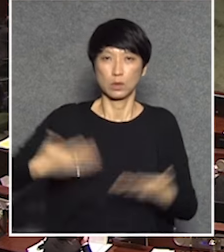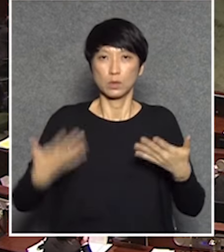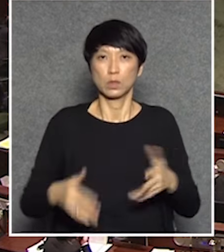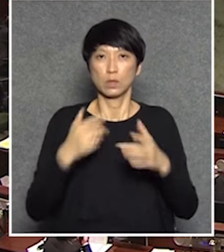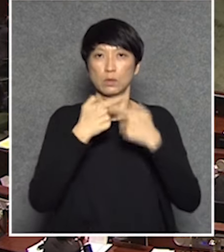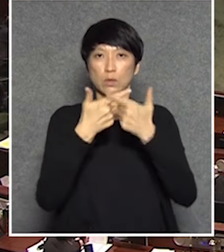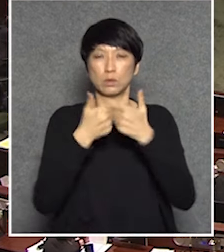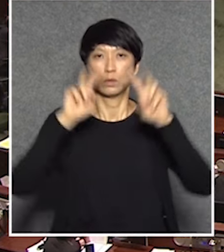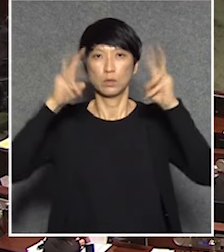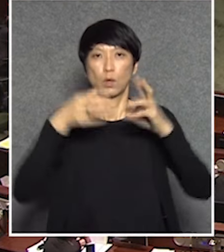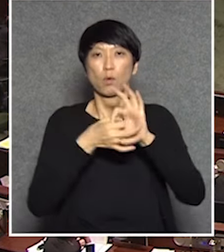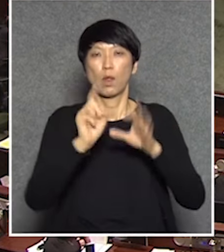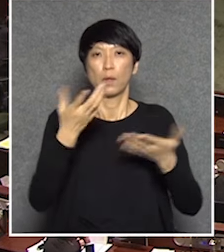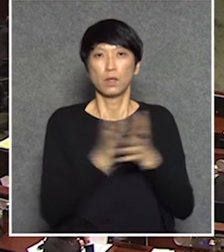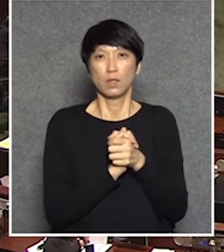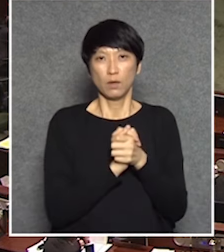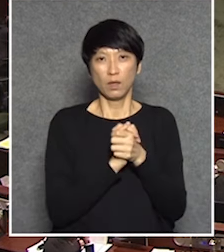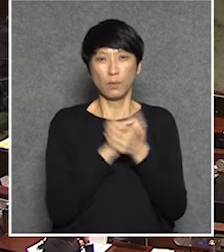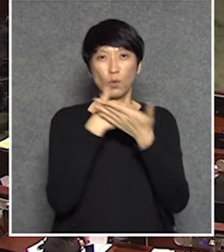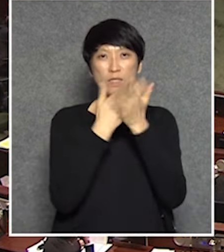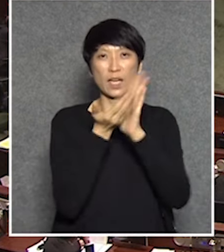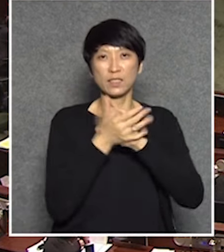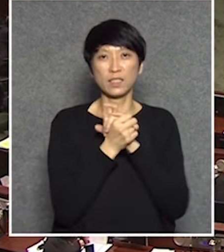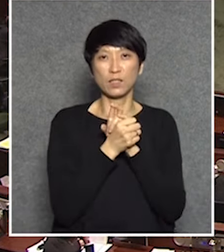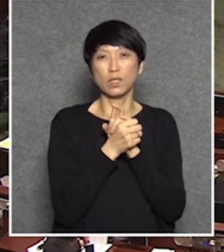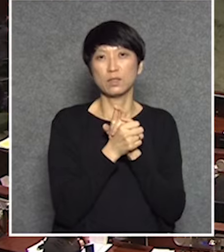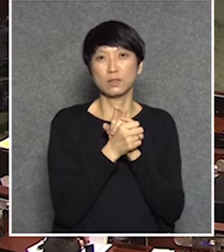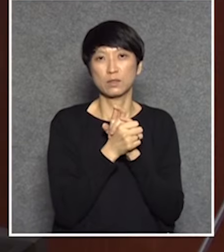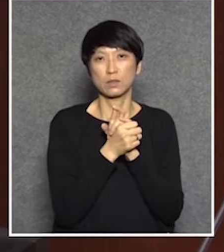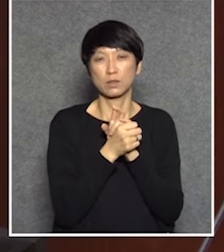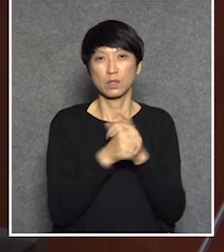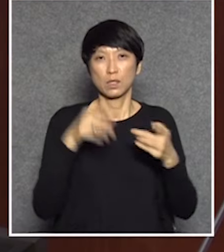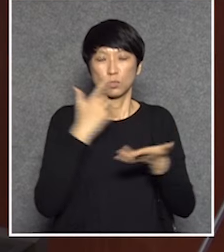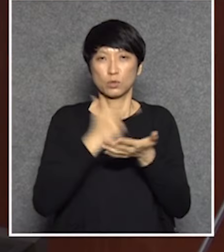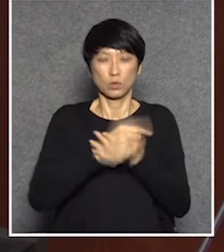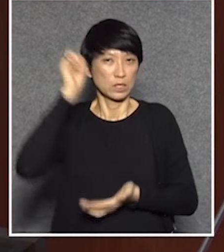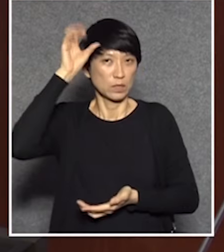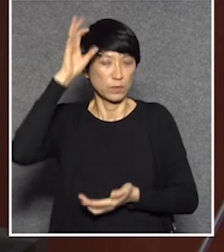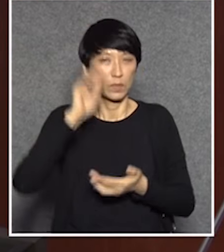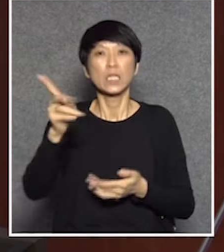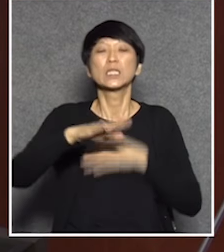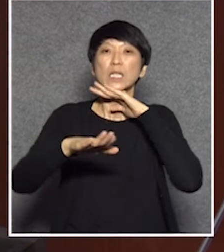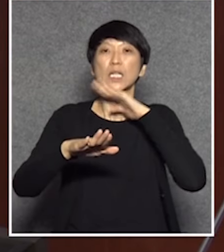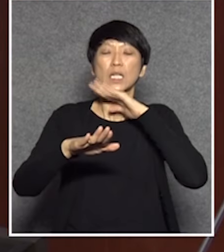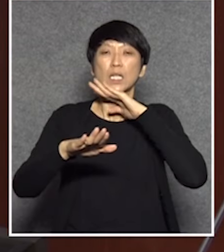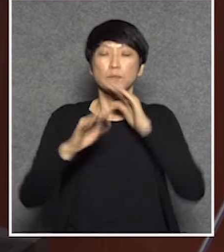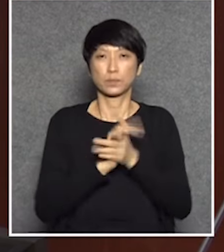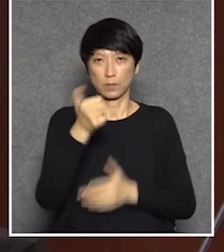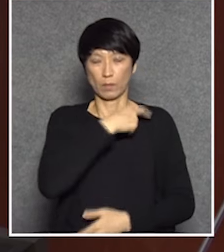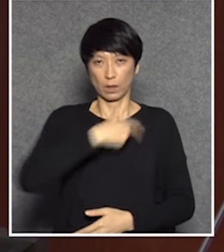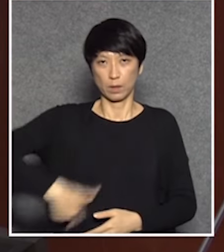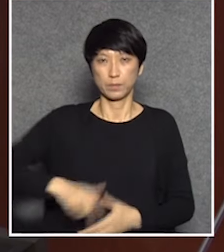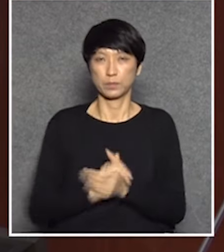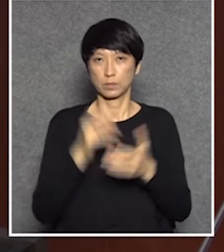緊嘅辯論議題有咩關係？ 梗係有啦，佢話真知灼見，我讀嗰啲真知灼見佢咯。 啊，梁國雄議員，你停一停，謝偉俊議員提出咗一